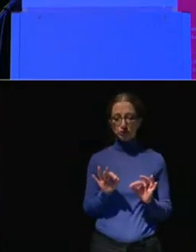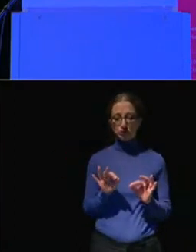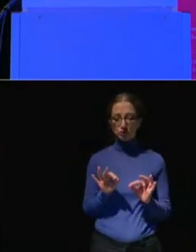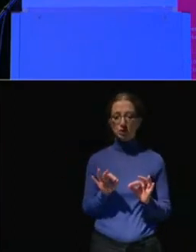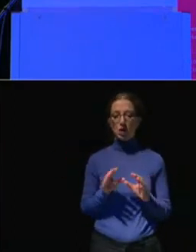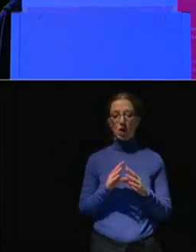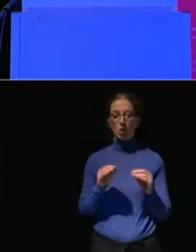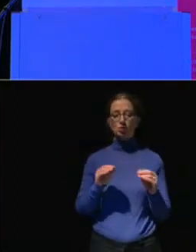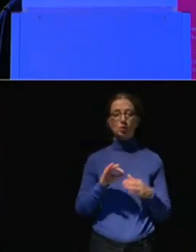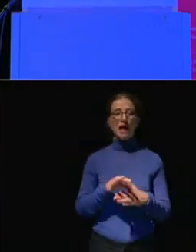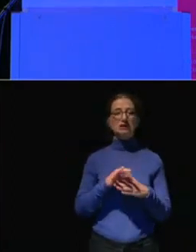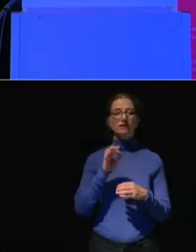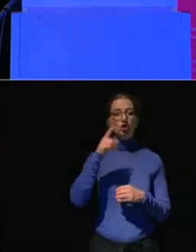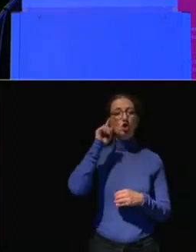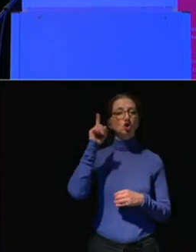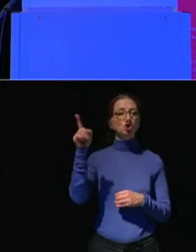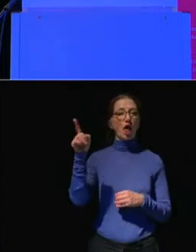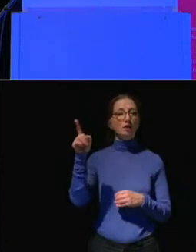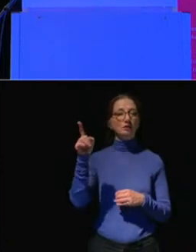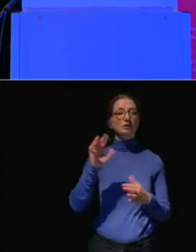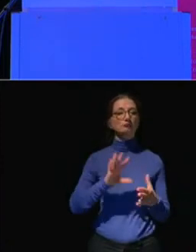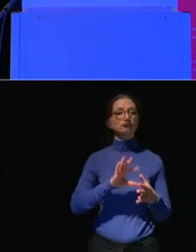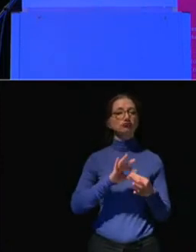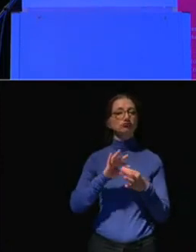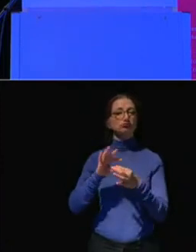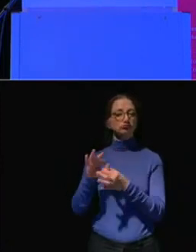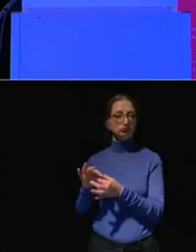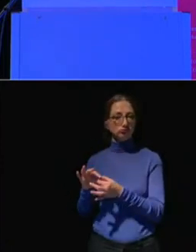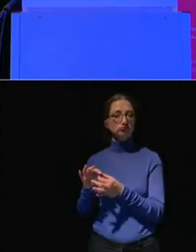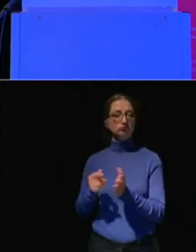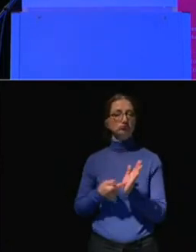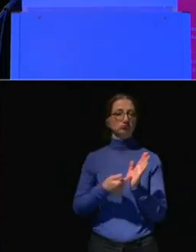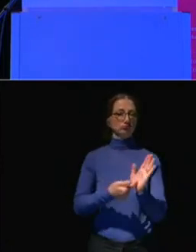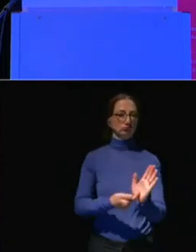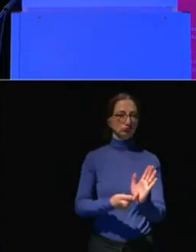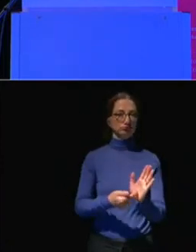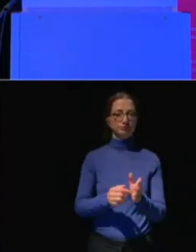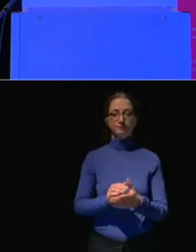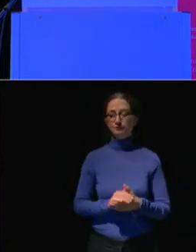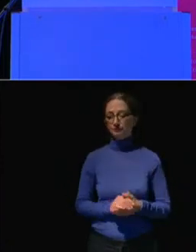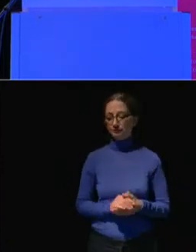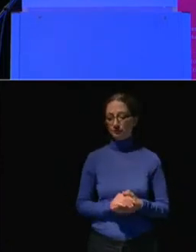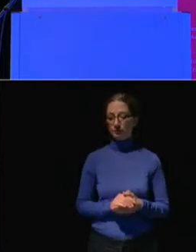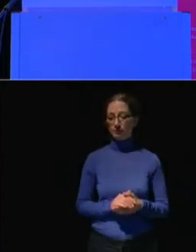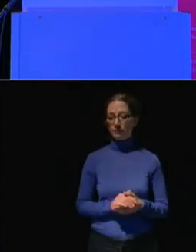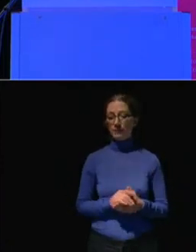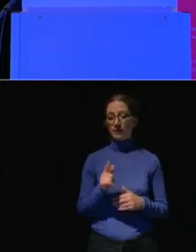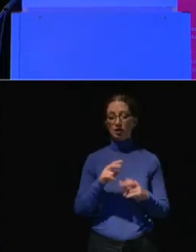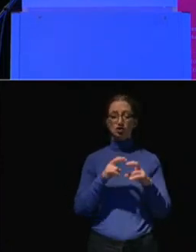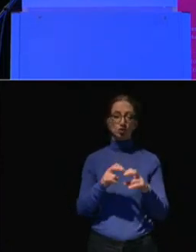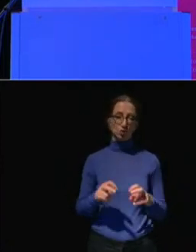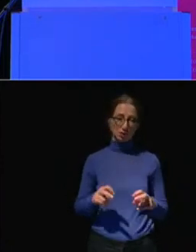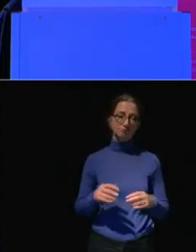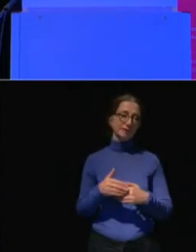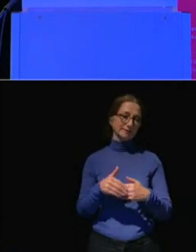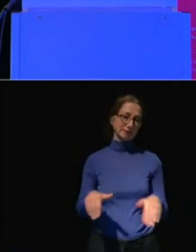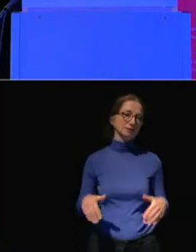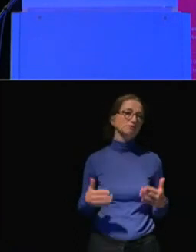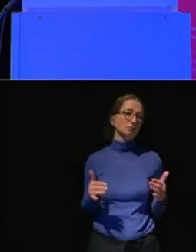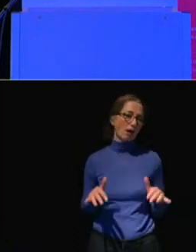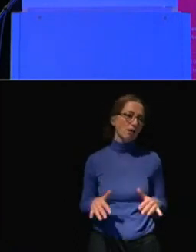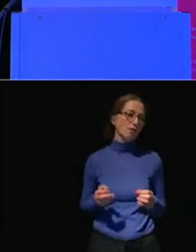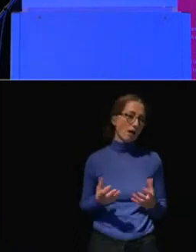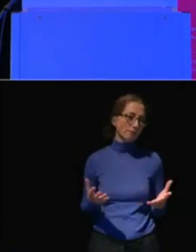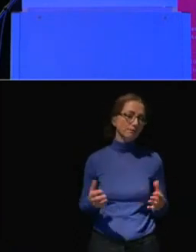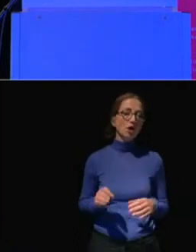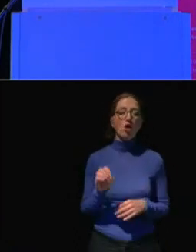mögliche Lösungsansätze für Deutschland abzuleiten. Da der Rahmen der Studie begrenzt war, war es uns leider nicht